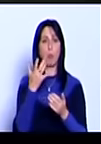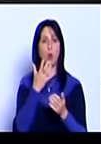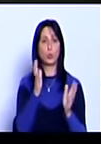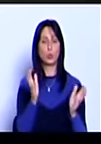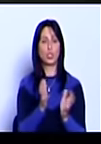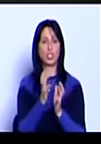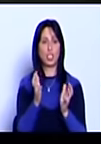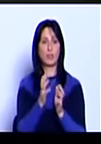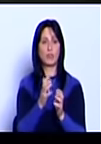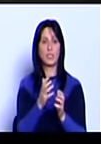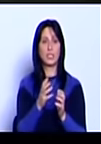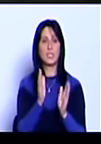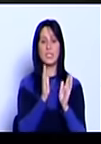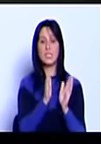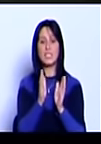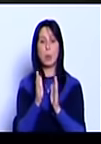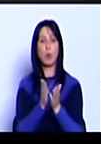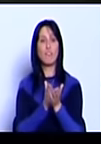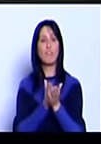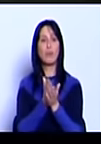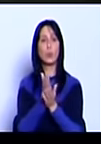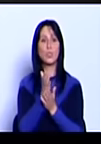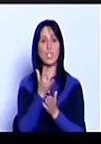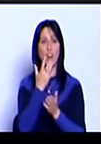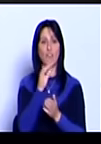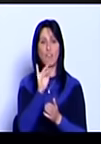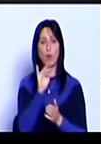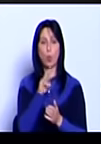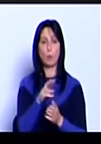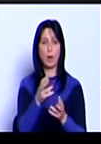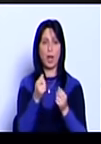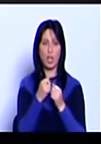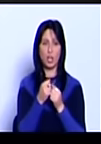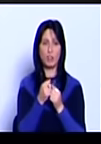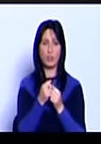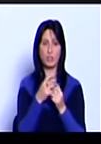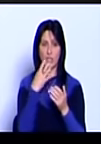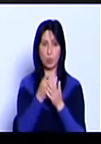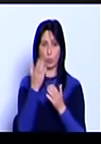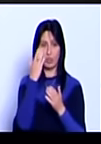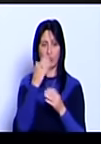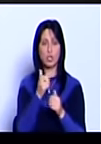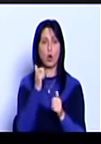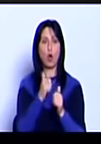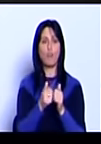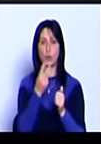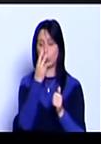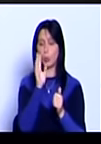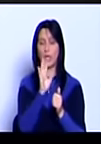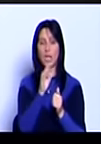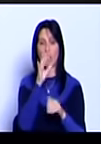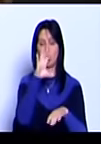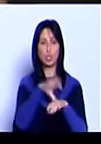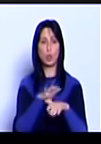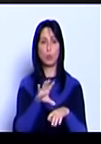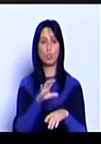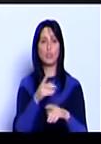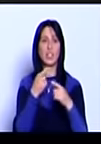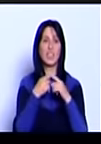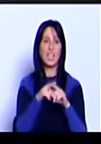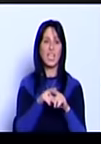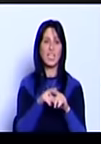შენარჩუნება. და სტაბილიზატორის ფუნქცია, რომელიც ეროვნულმა ფორმა აიღო საკუთარ თავზე, ეს არის ყოველთვის უხილავი და შეუმჩნეველი, როგორც ტექნიკაში